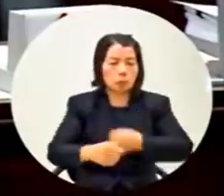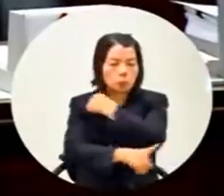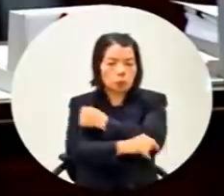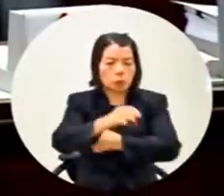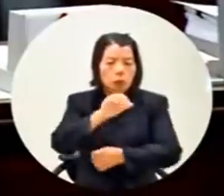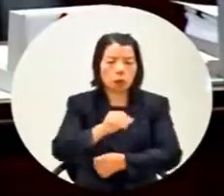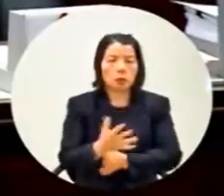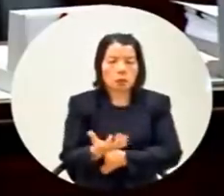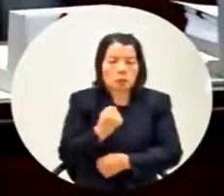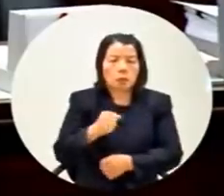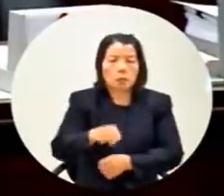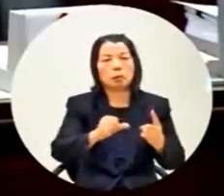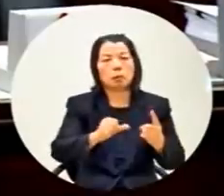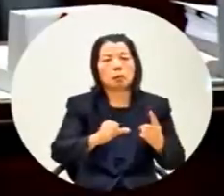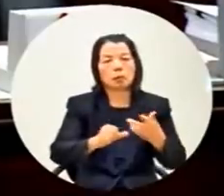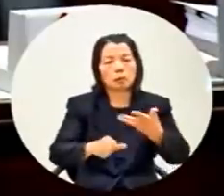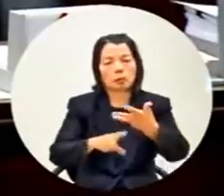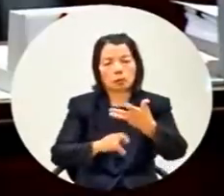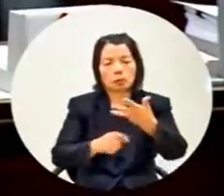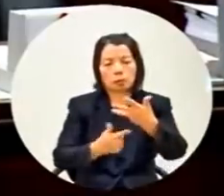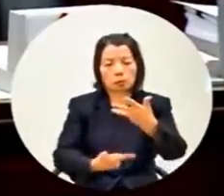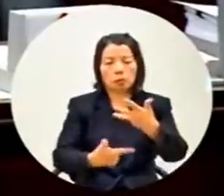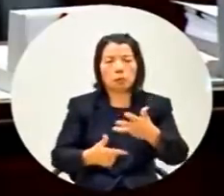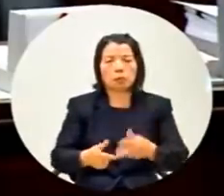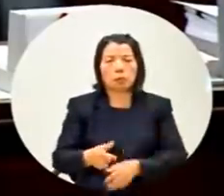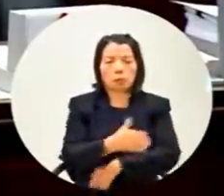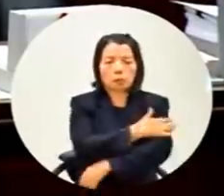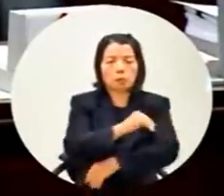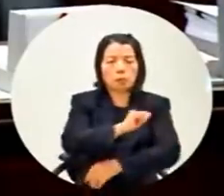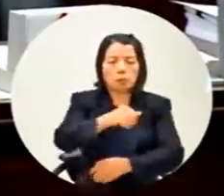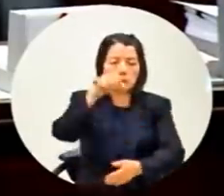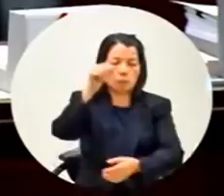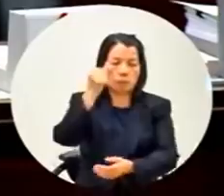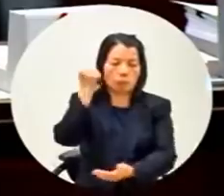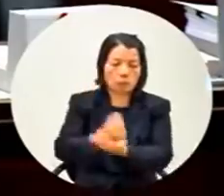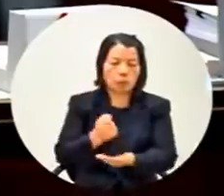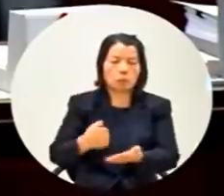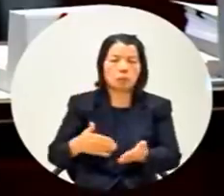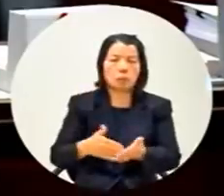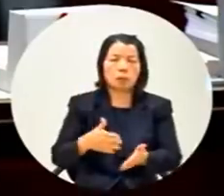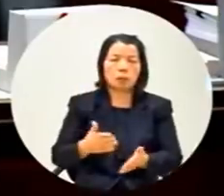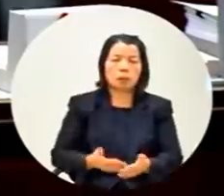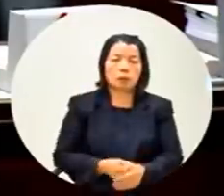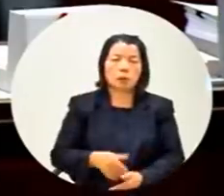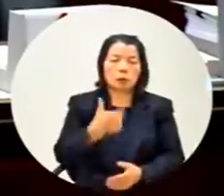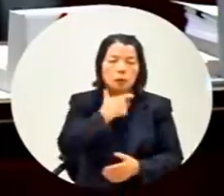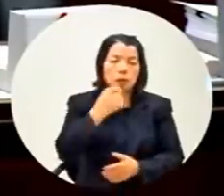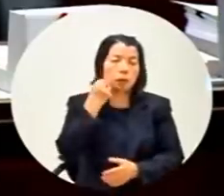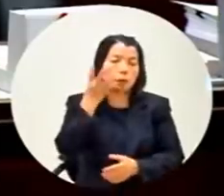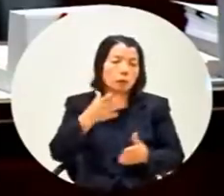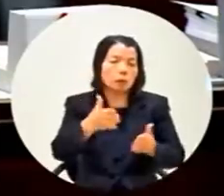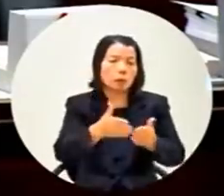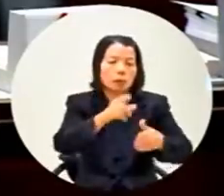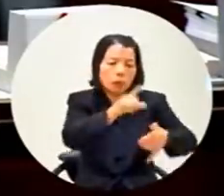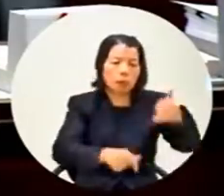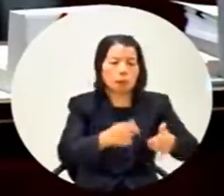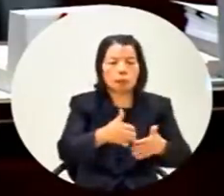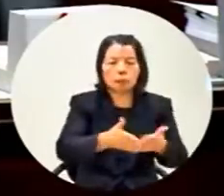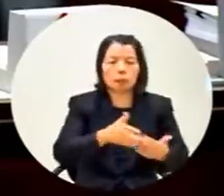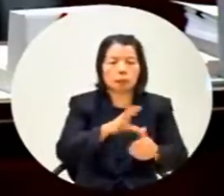105年的8月16号，陈局市长盖了章，驳回了唐龙，而后才